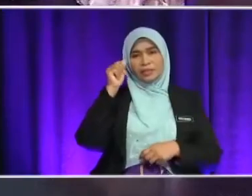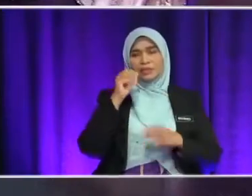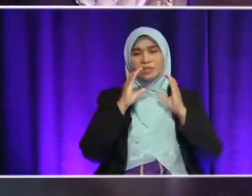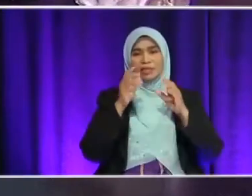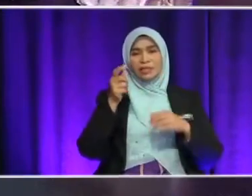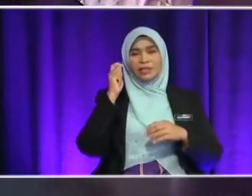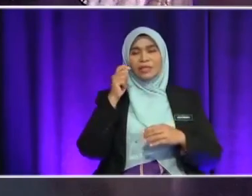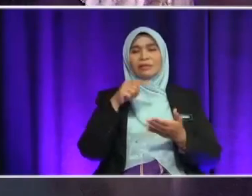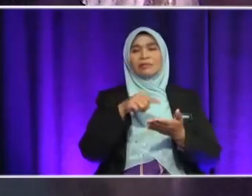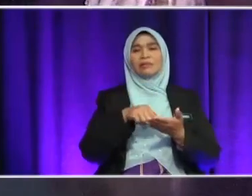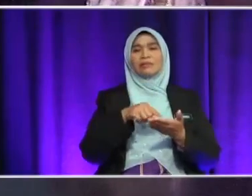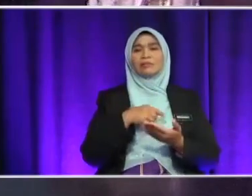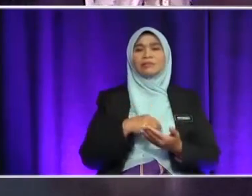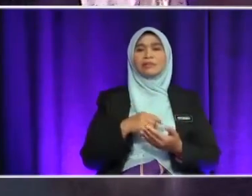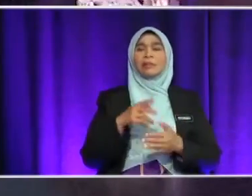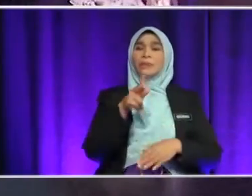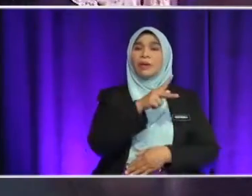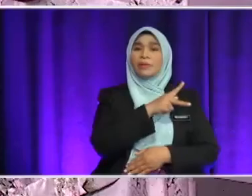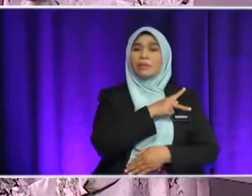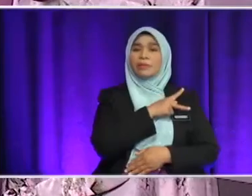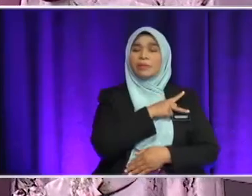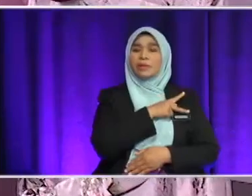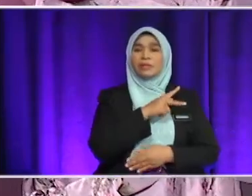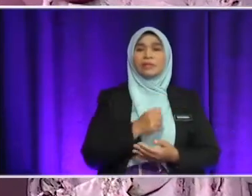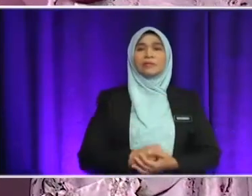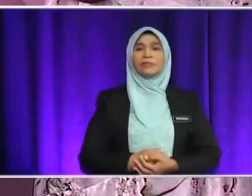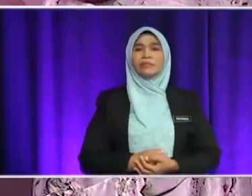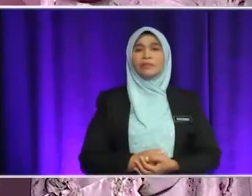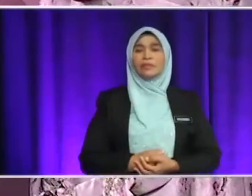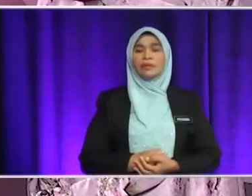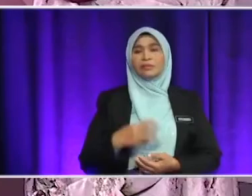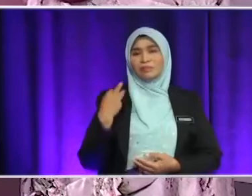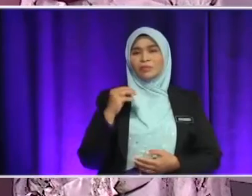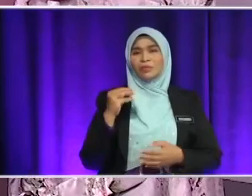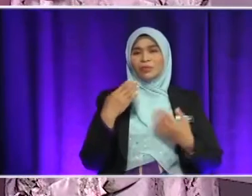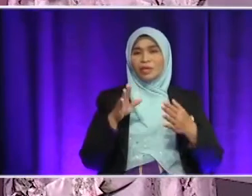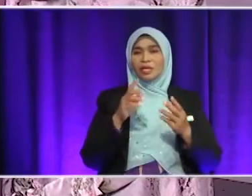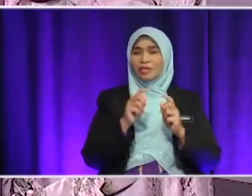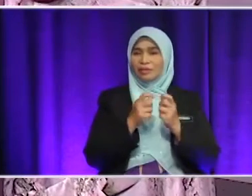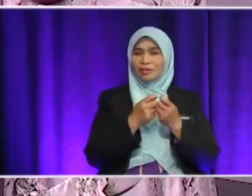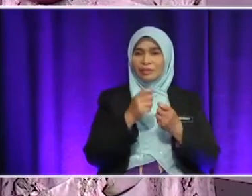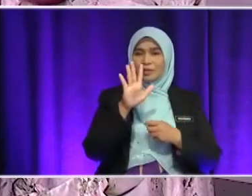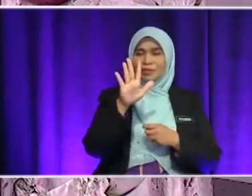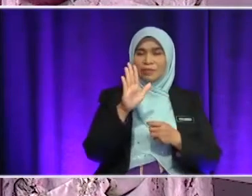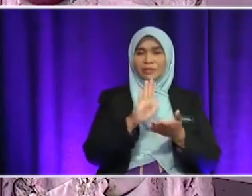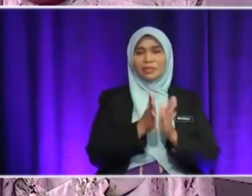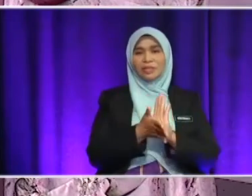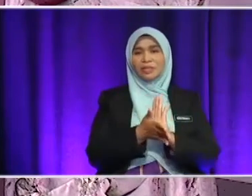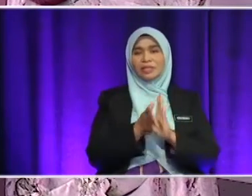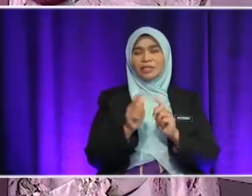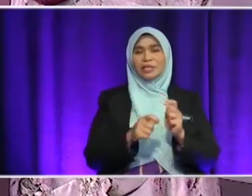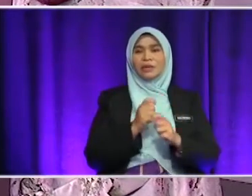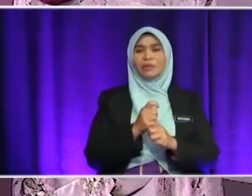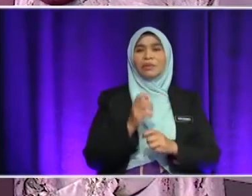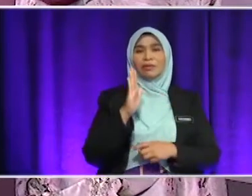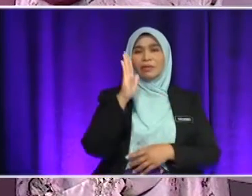pemimpin-pemimpin belajar pemimpin-pemimpi mahasiswa kedepannya tahun ada apa akan melangkah kepada alam yang baru